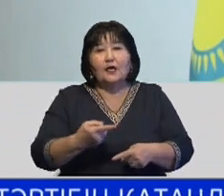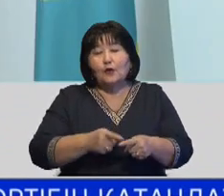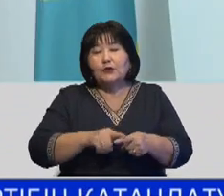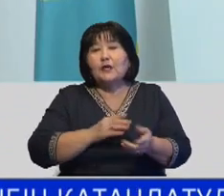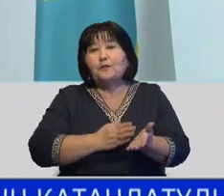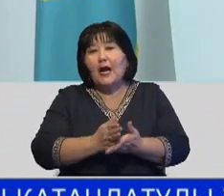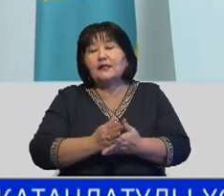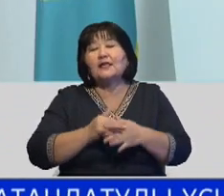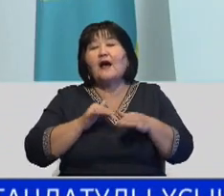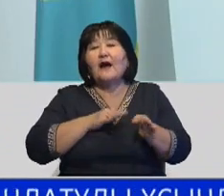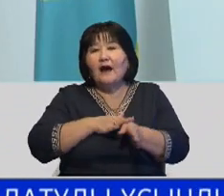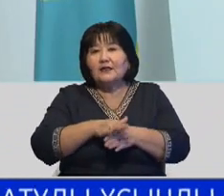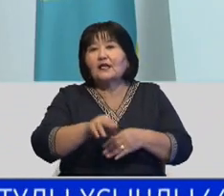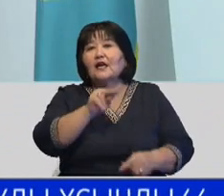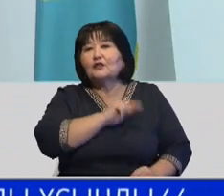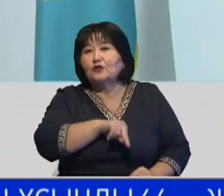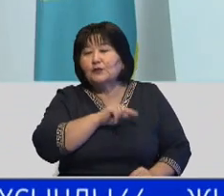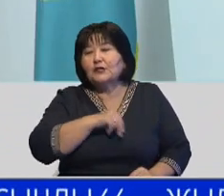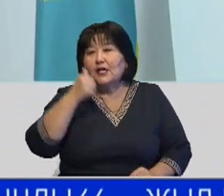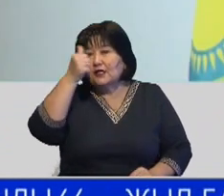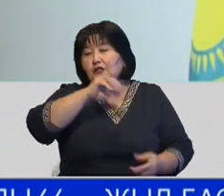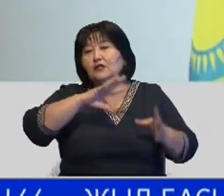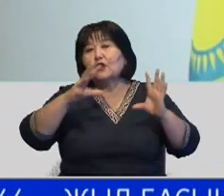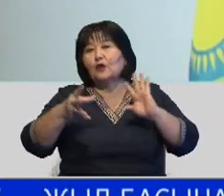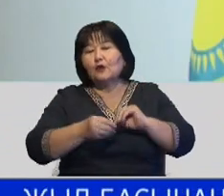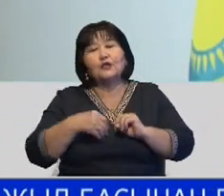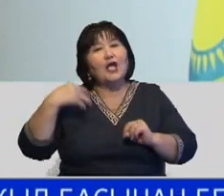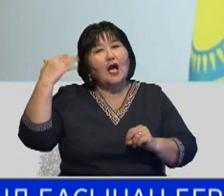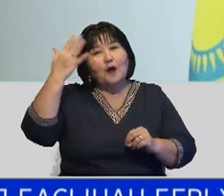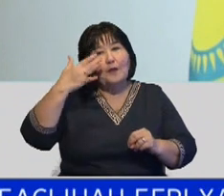бағытта атқарған жұмысымызды жылды қорытындылап,